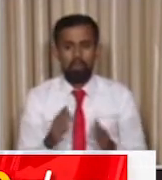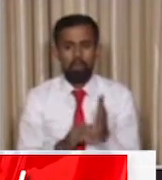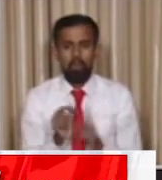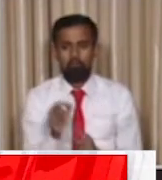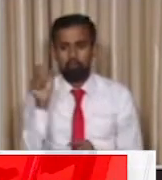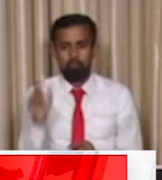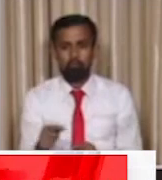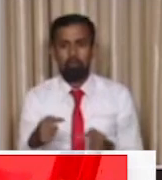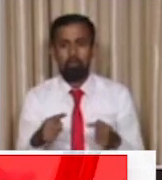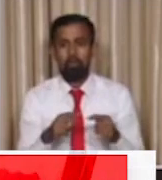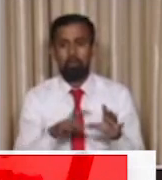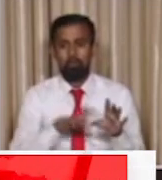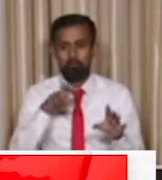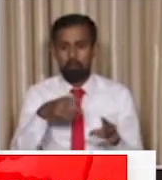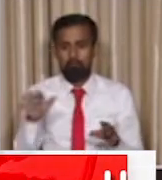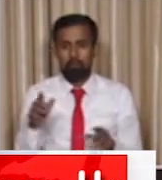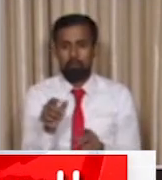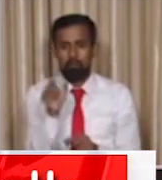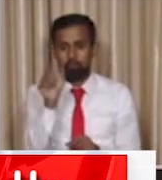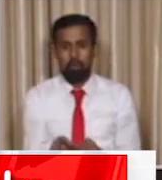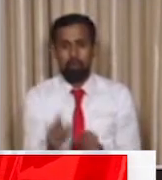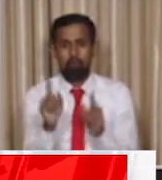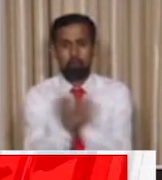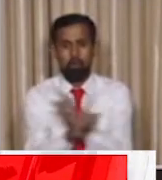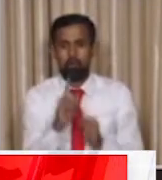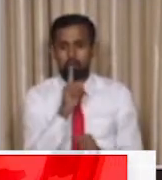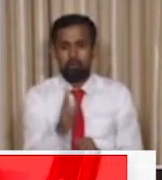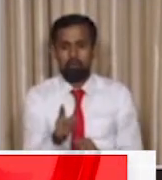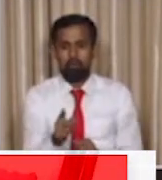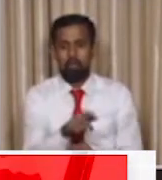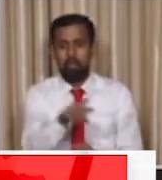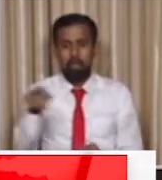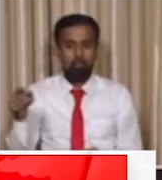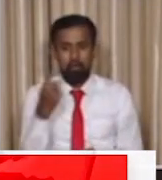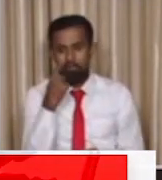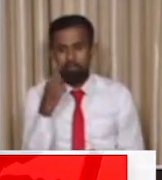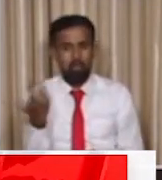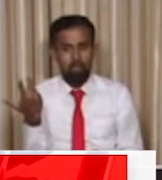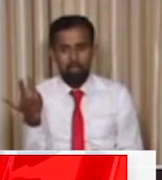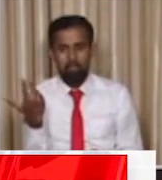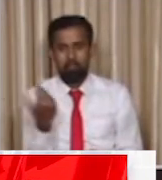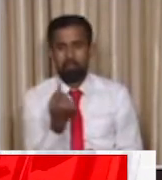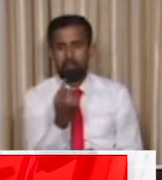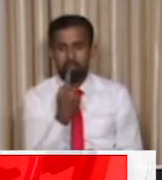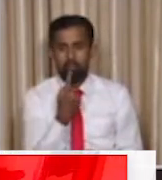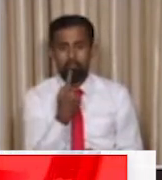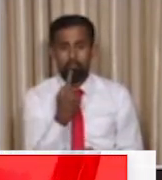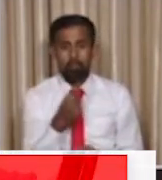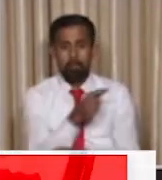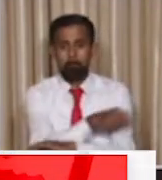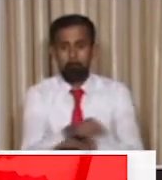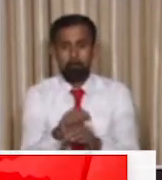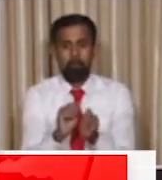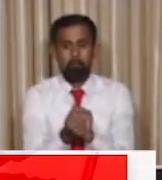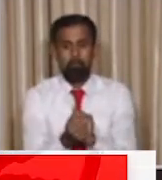අමාත්‍යවරයෙක් ඉවත් කරන්න කියලා ඔලුගෙඩියක් මාරු කරන්න කියලා හැබැයි කවුරුත් අපි දැක්කේ නැහැ බොහෝ දෙනෙක් කතා කරනවා මේ සිස්ටම් එක